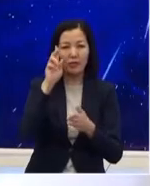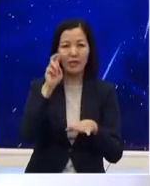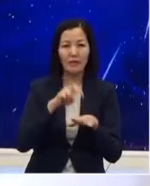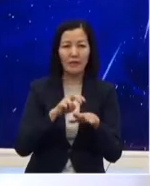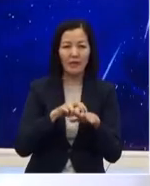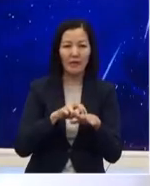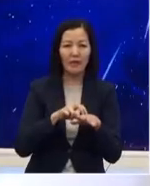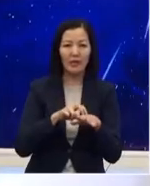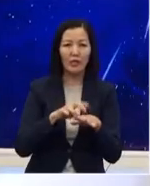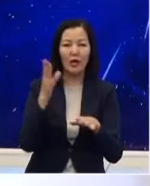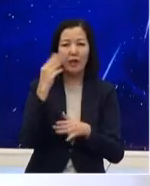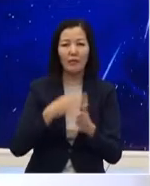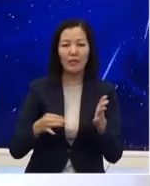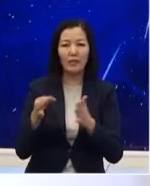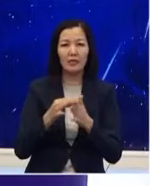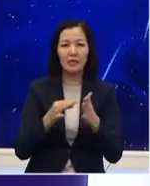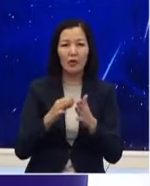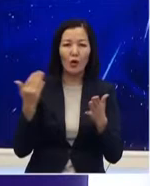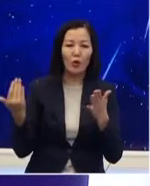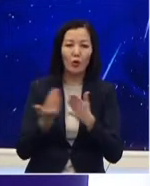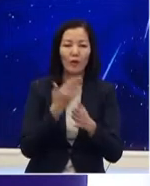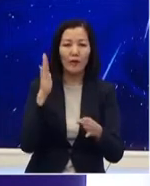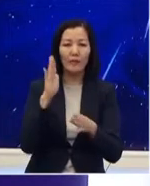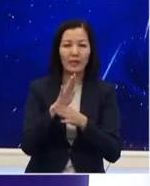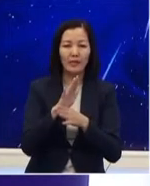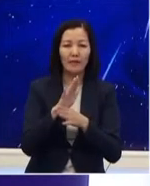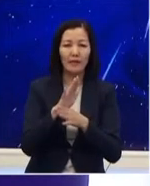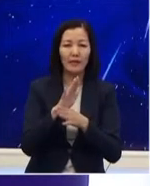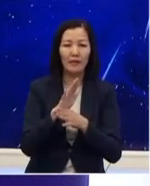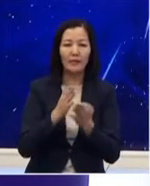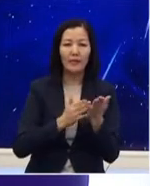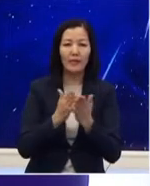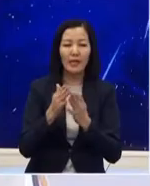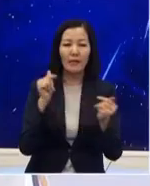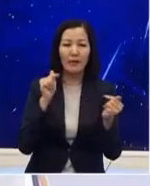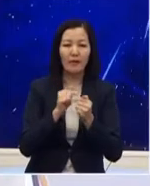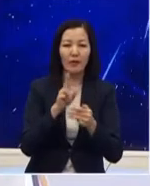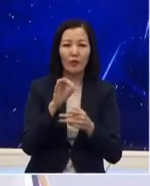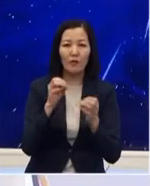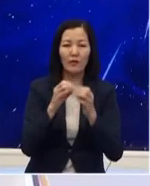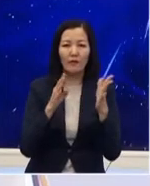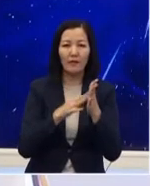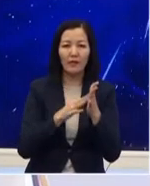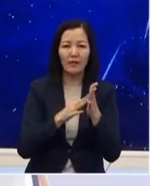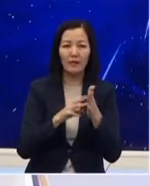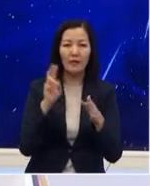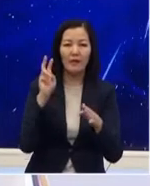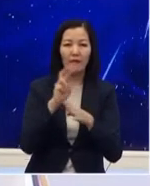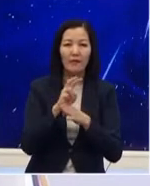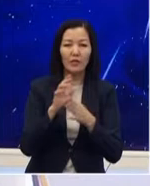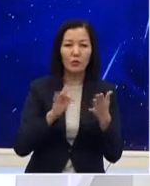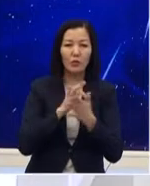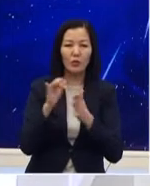государственный санитарный врач Алматинской области вынес новое постановление, направленное на борьбу с COVID-19. На въезде в